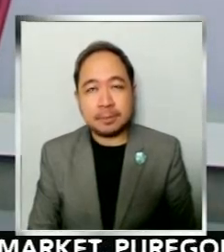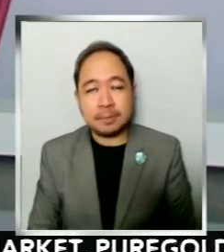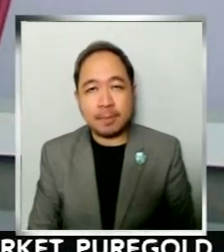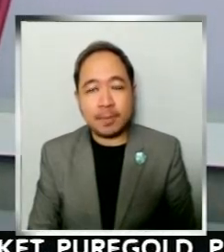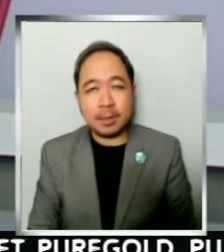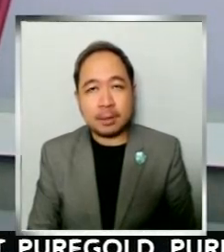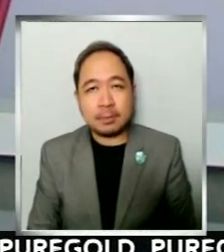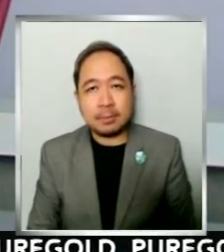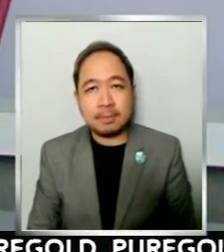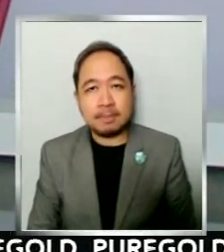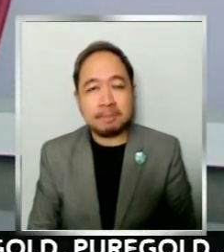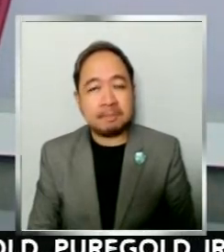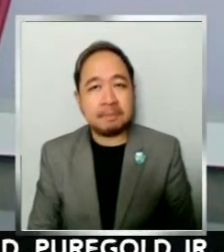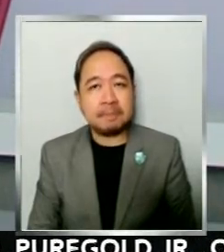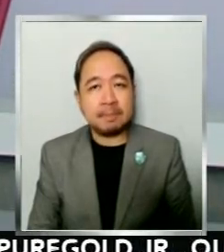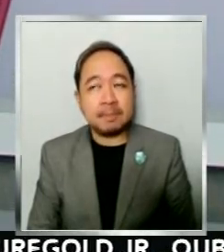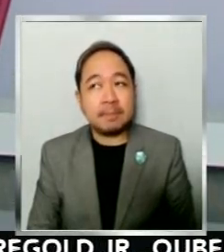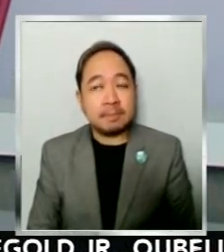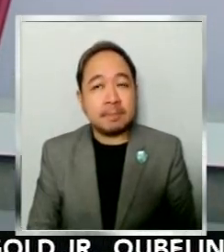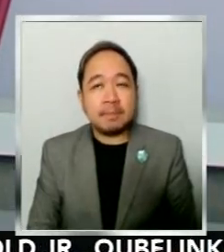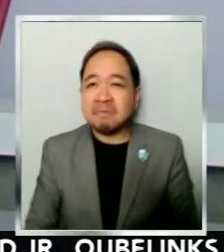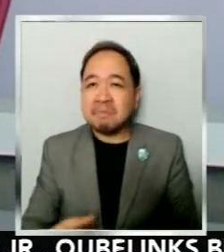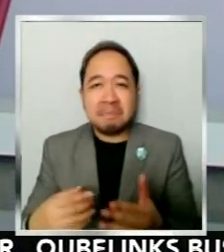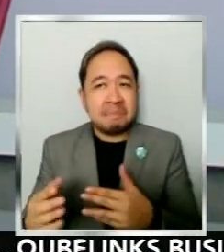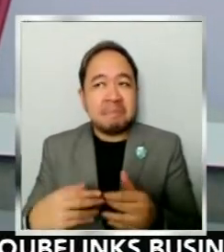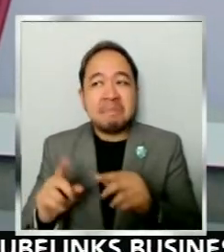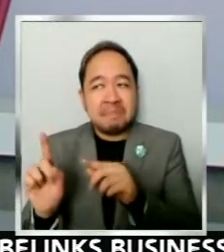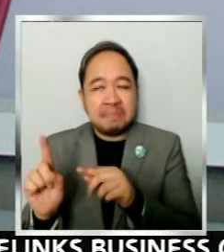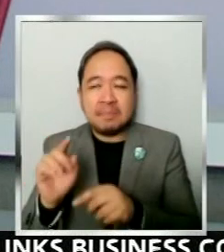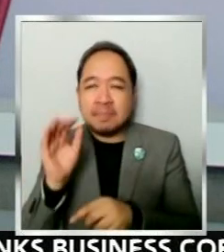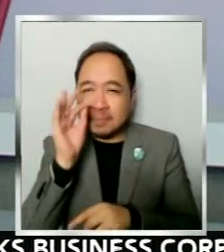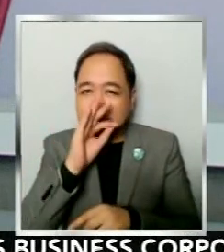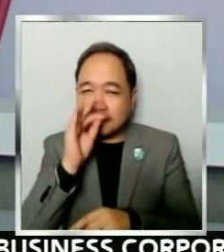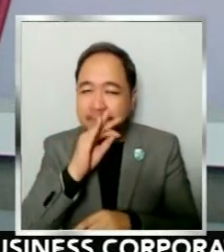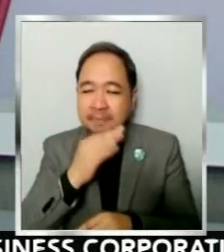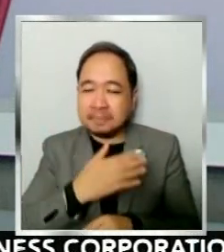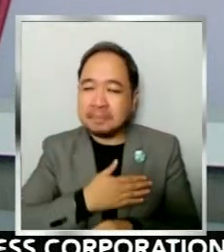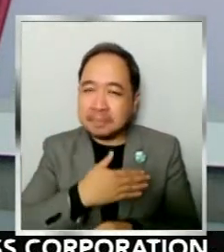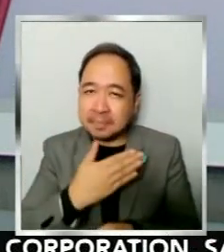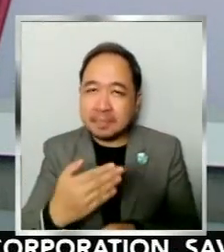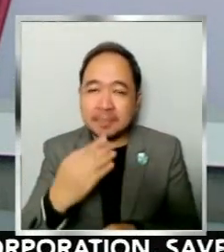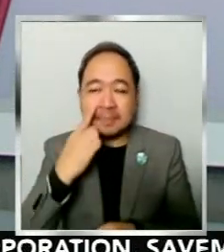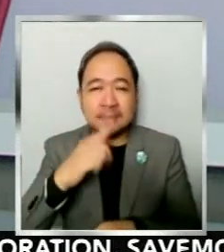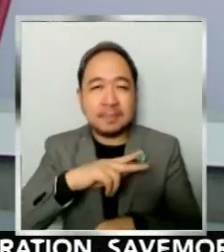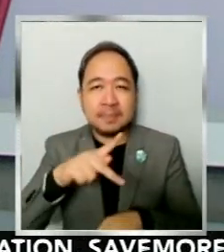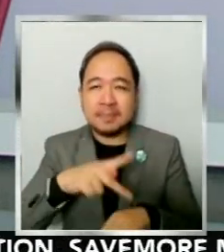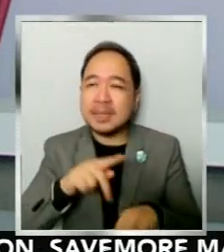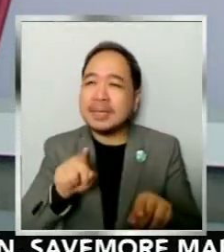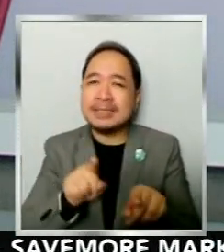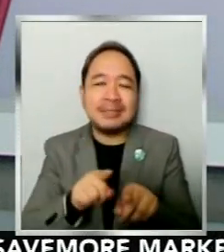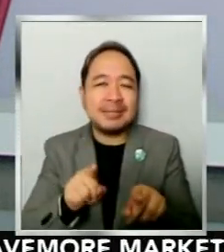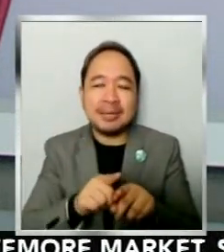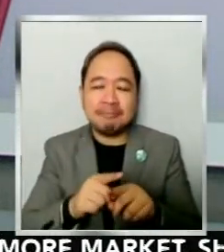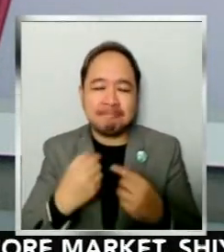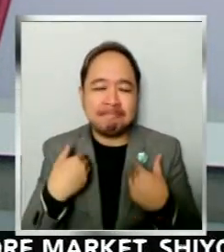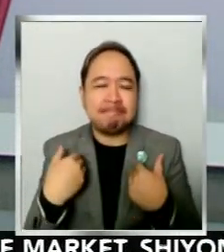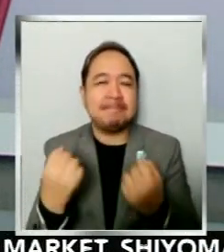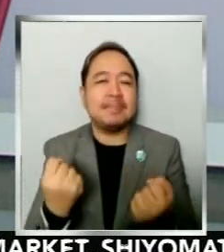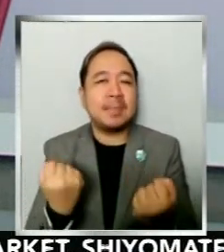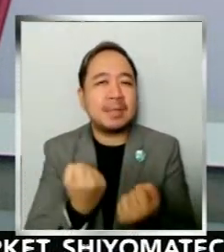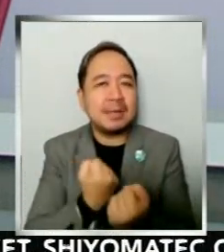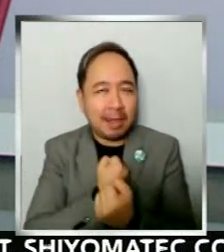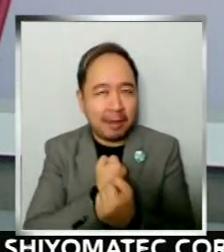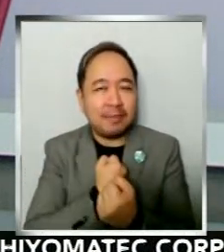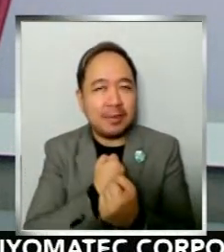Maging Pilipino na ang katapatan at pagmamahal sa bayan ay sing-alab ng pagmamahal na ibinigay ni Gat Andres